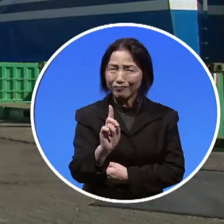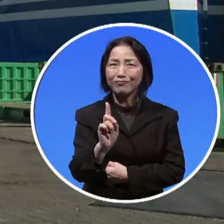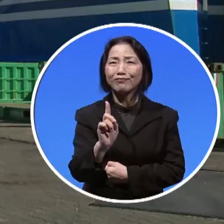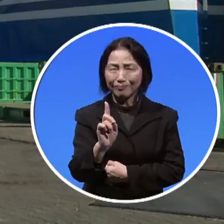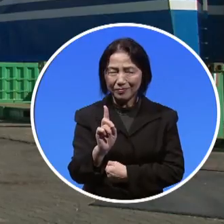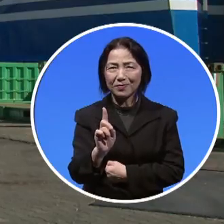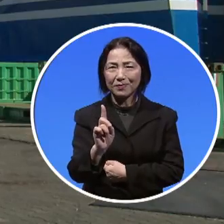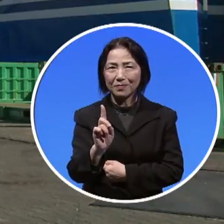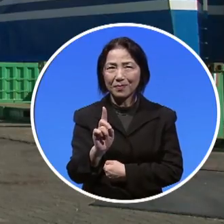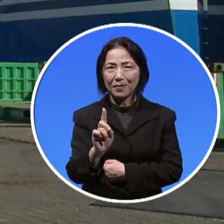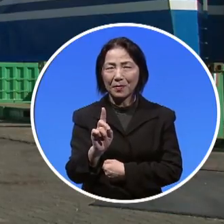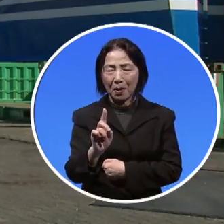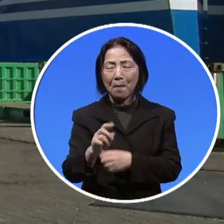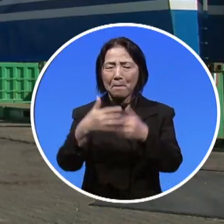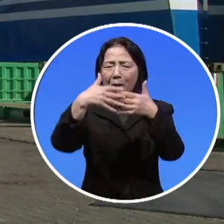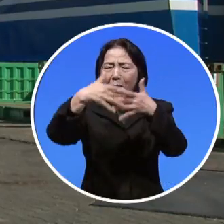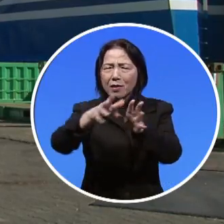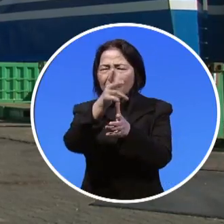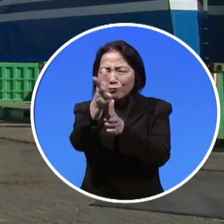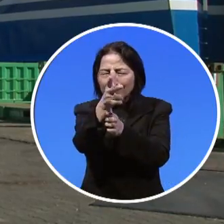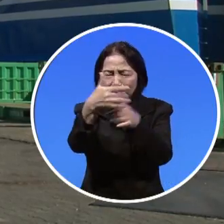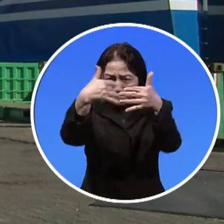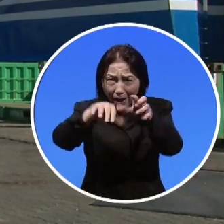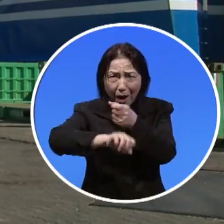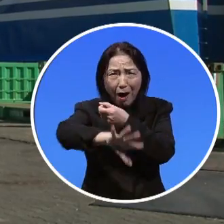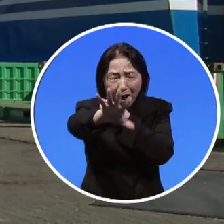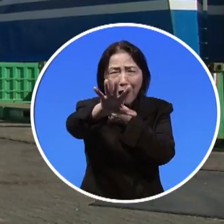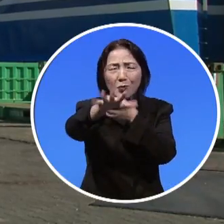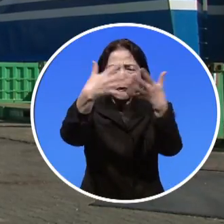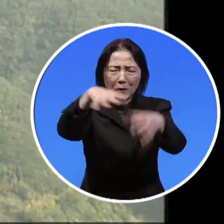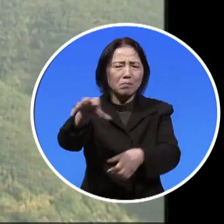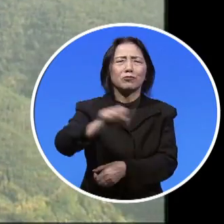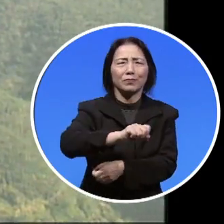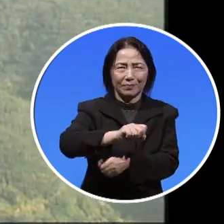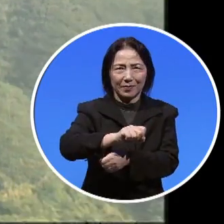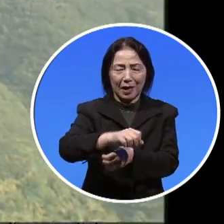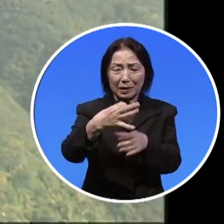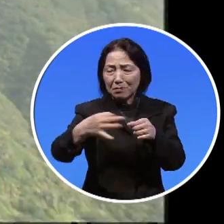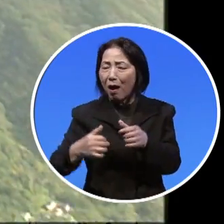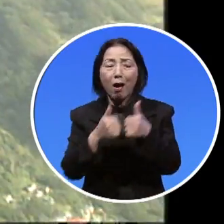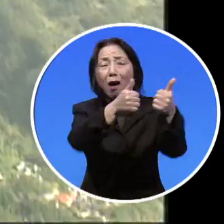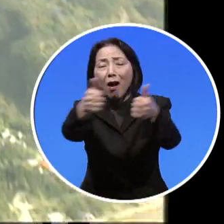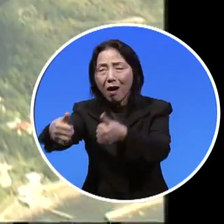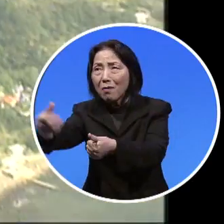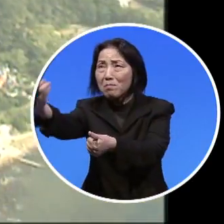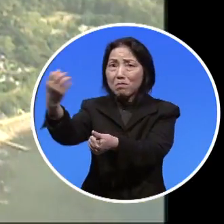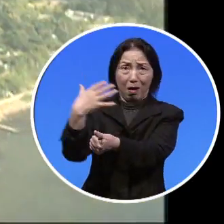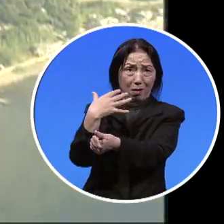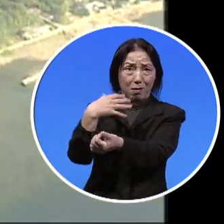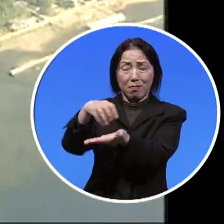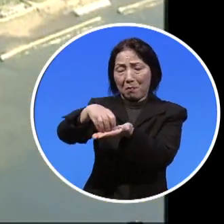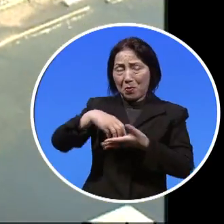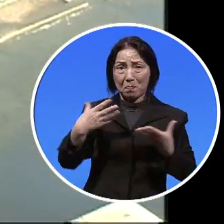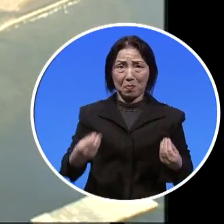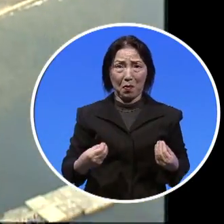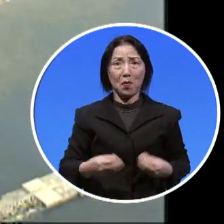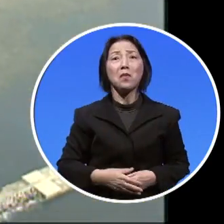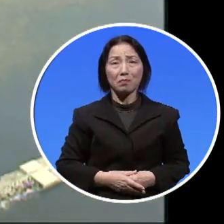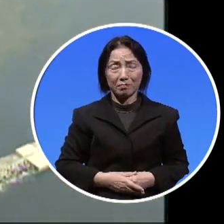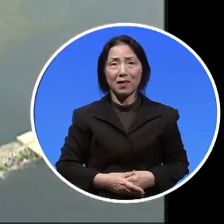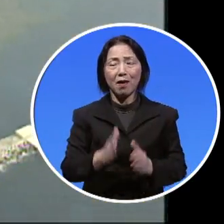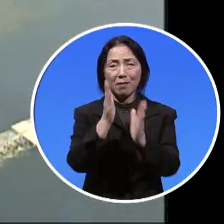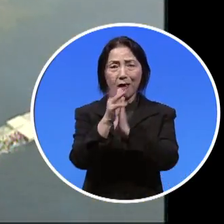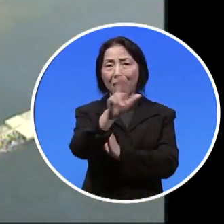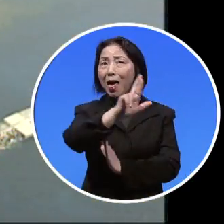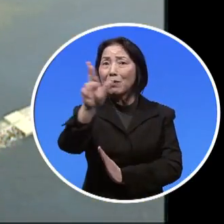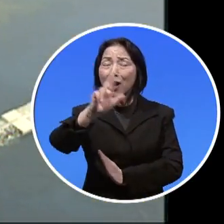ね芸者機の免許をとってさ島々を回れよとで免許取り感じてい